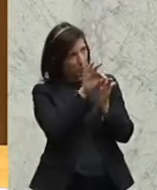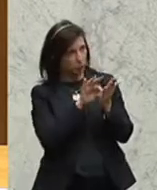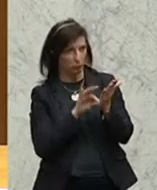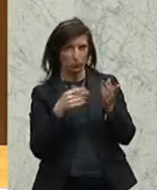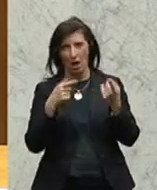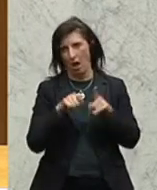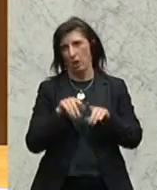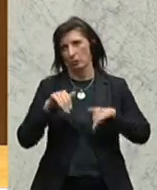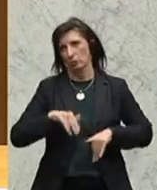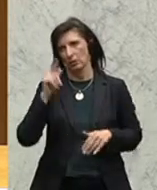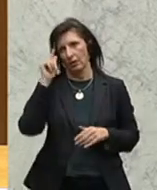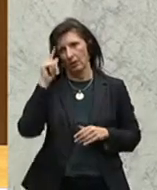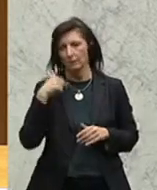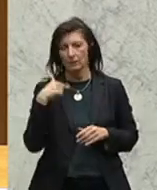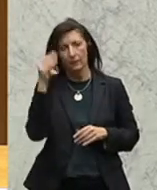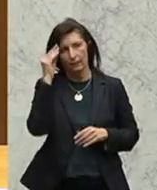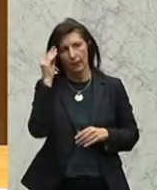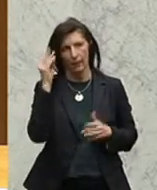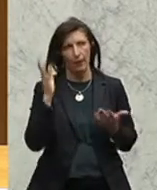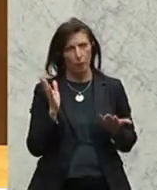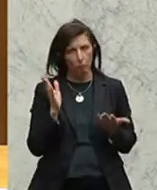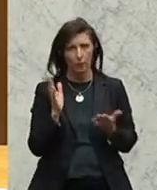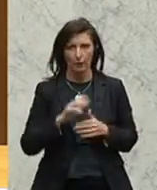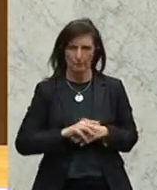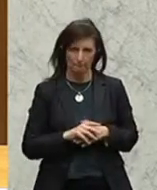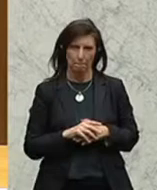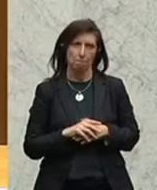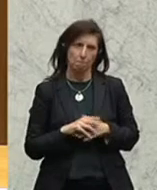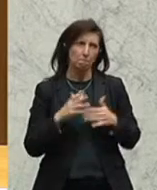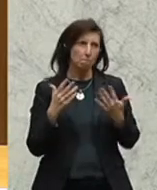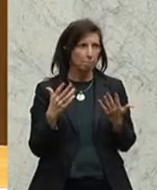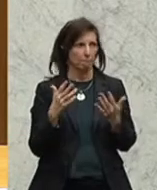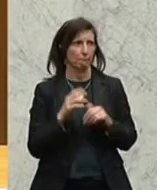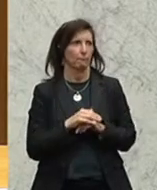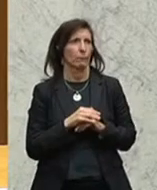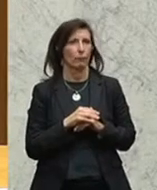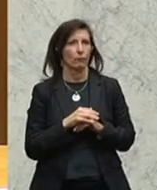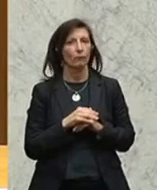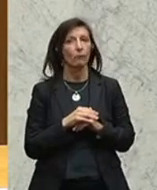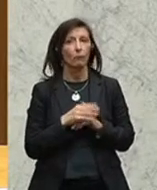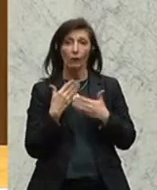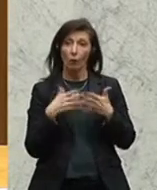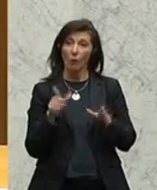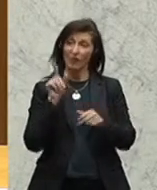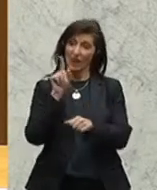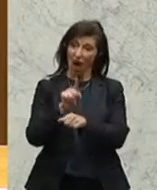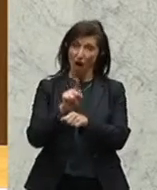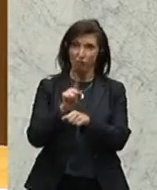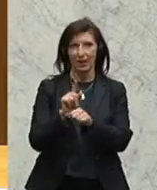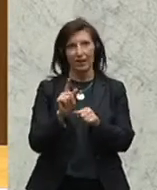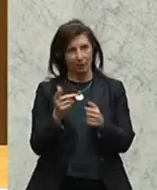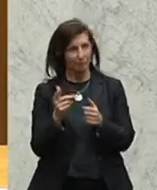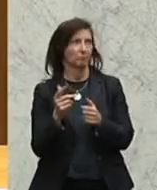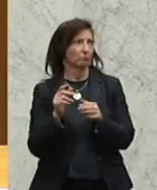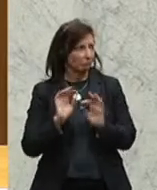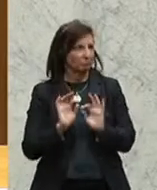ich glaube auch, dass es durchaus eine Qualitätssteigerung bei der Ausführung der öffentlichen Aufträge geben wird,